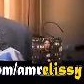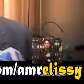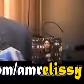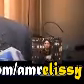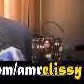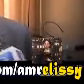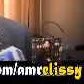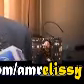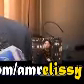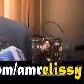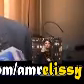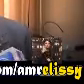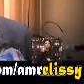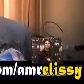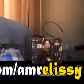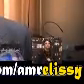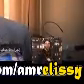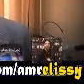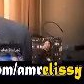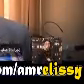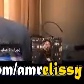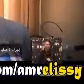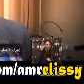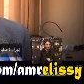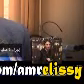الدكتور